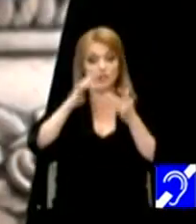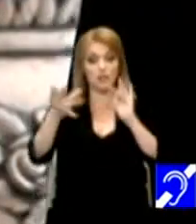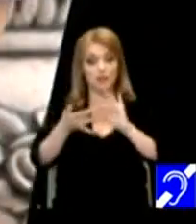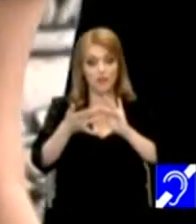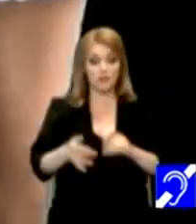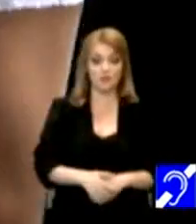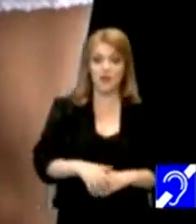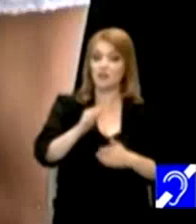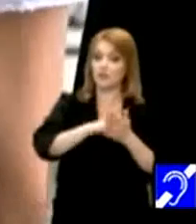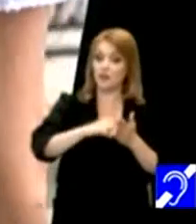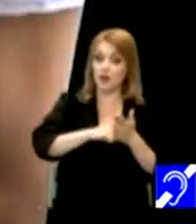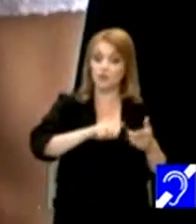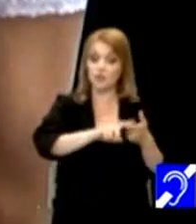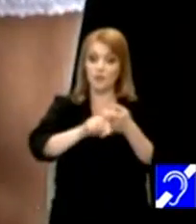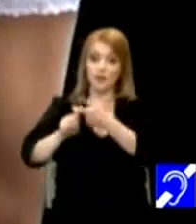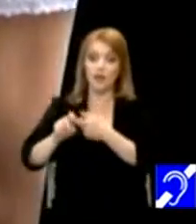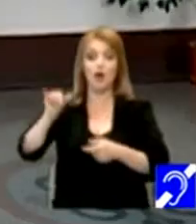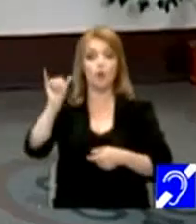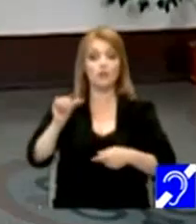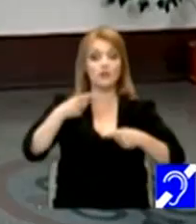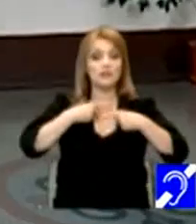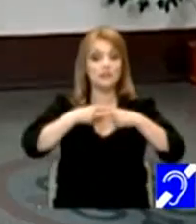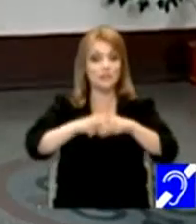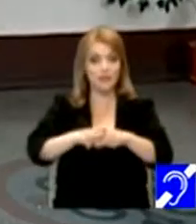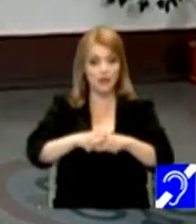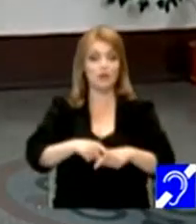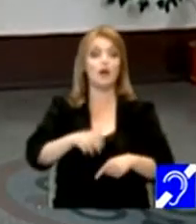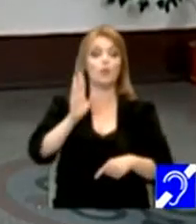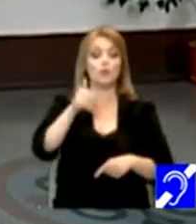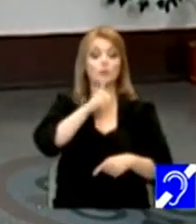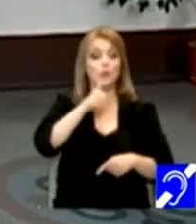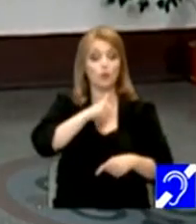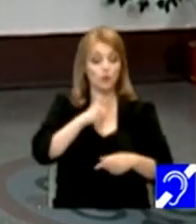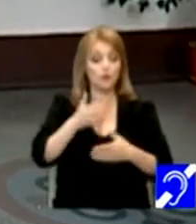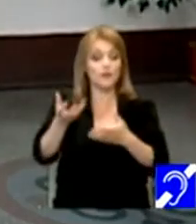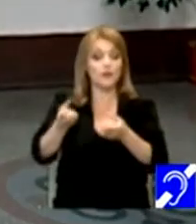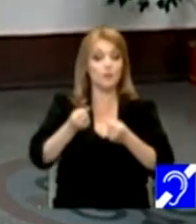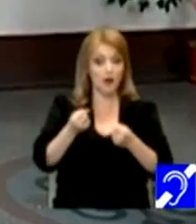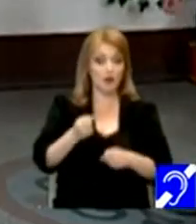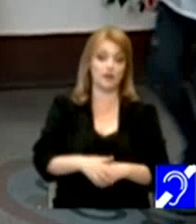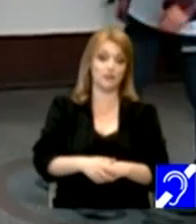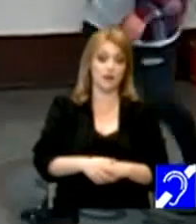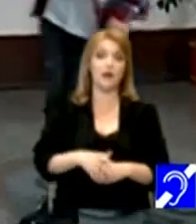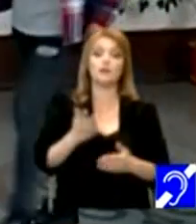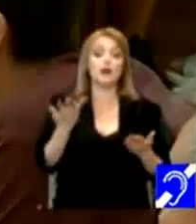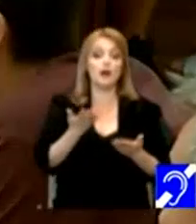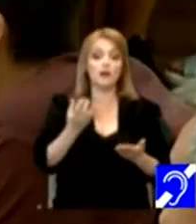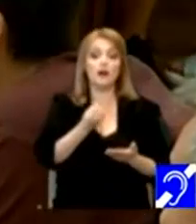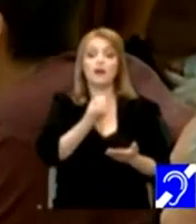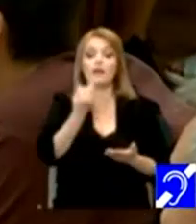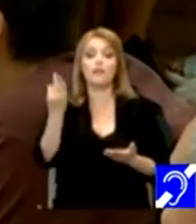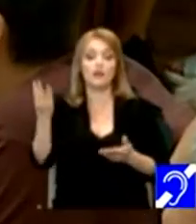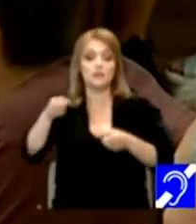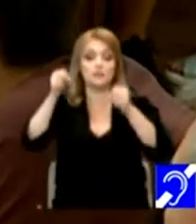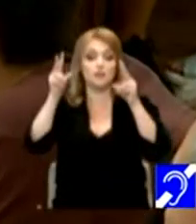iulie din cauza pandemiei. La Universitatea Tehnică se vor susține probe de aptitudini pentru admiterea la unele specialități și